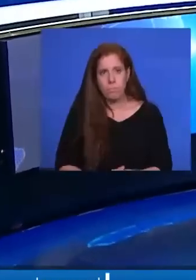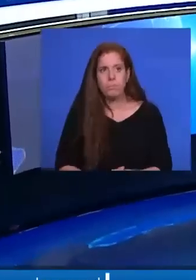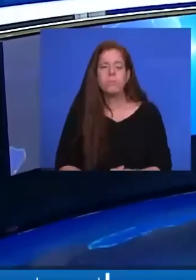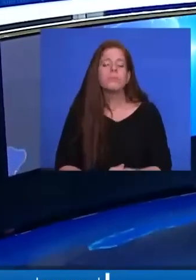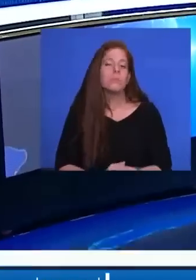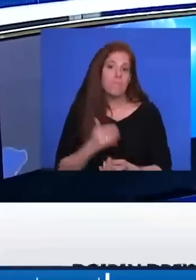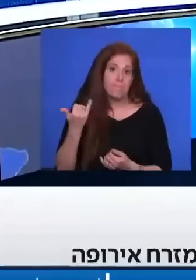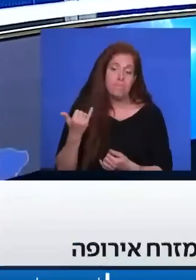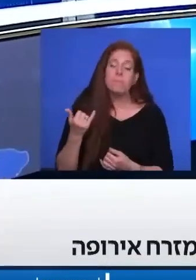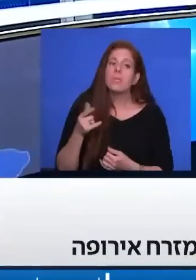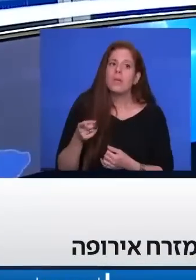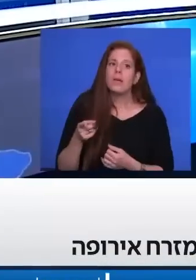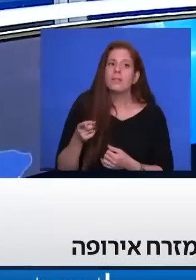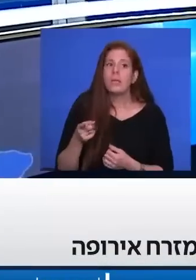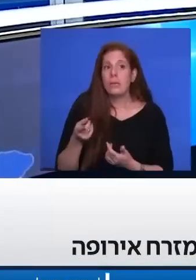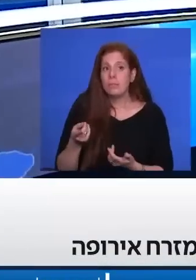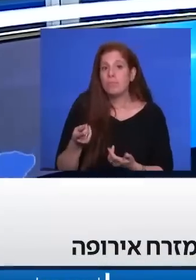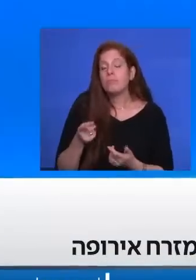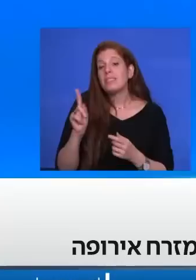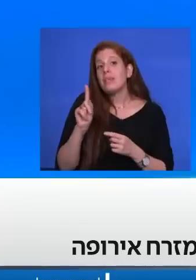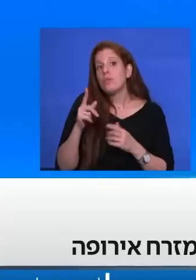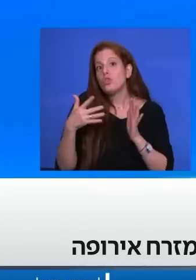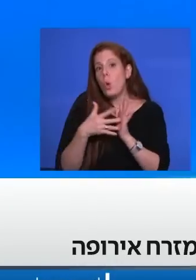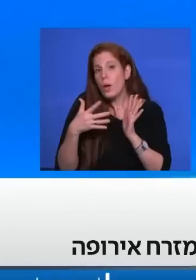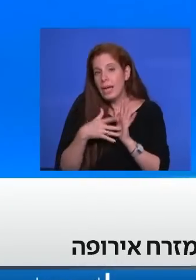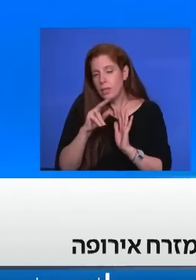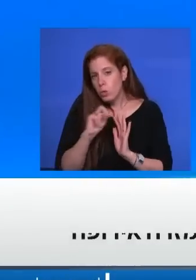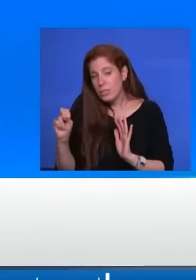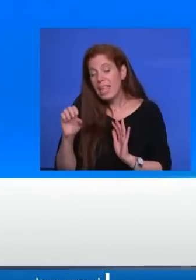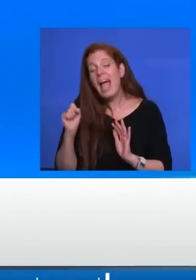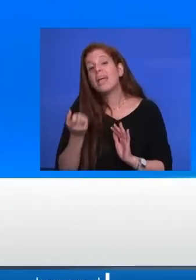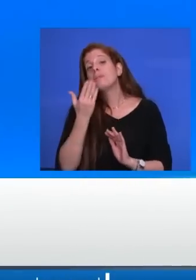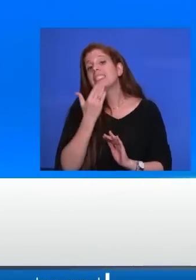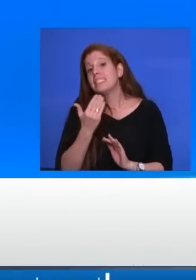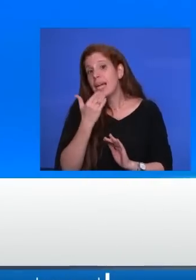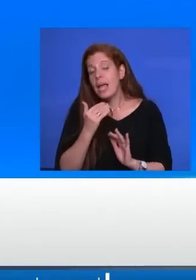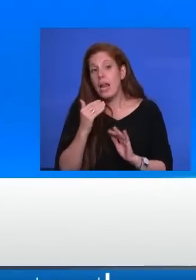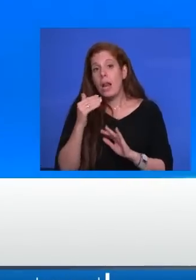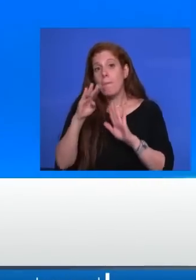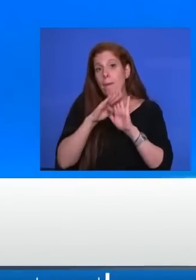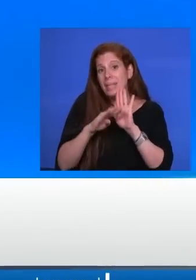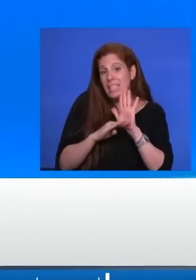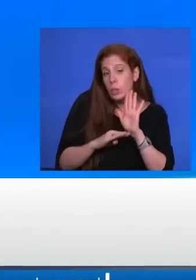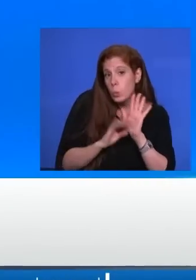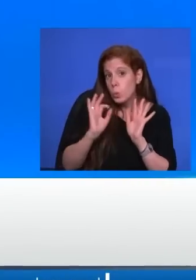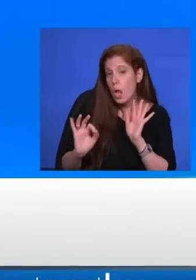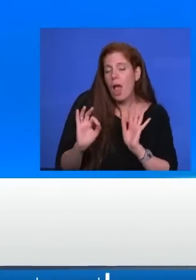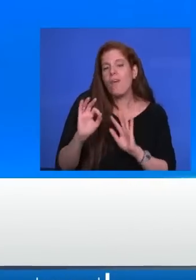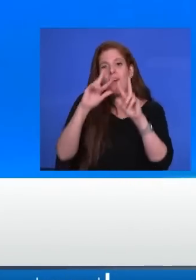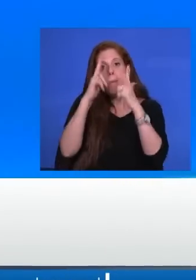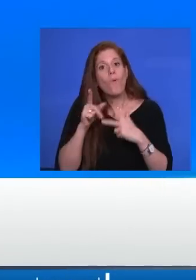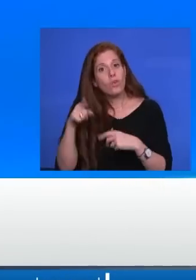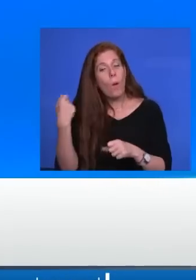כן. הוא היה, כמי שחוקר את הנושא, האם ישראל במדיניותה, ובאופן שבו היא